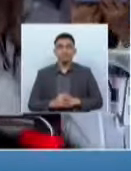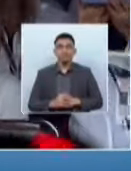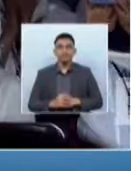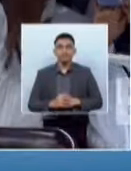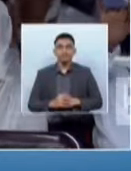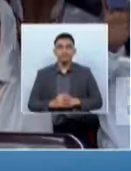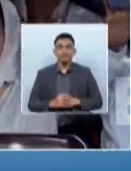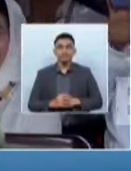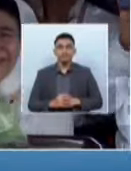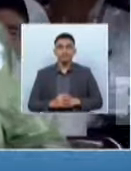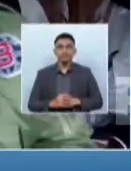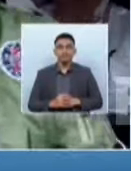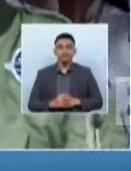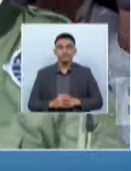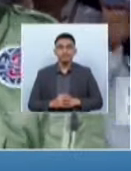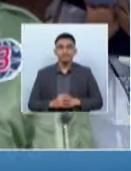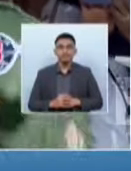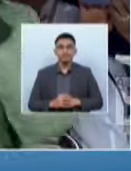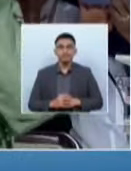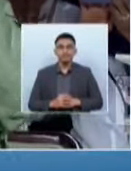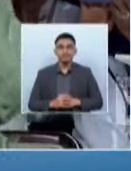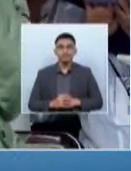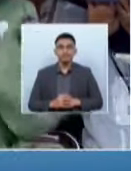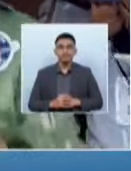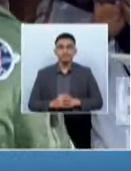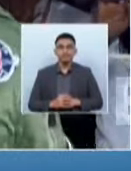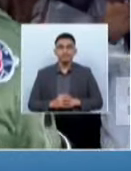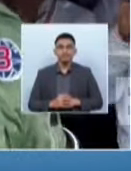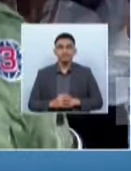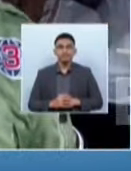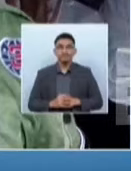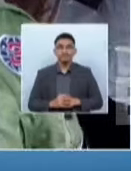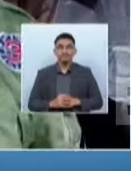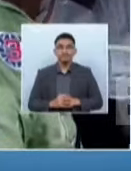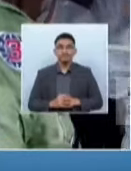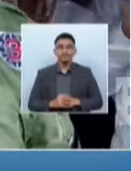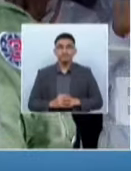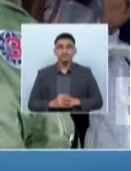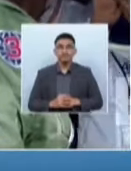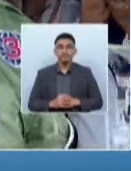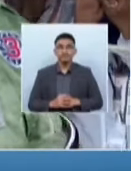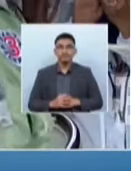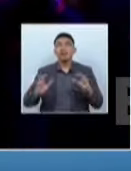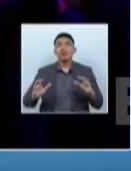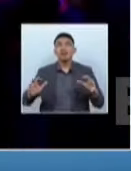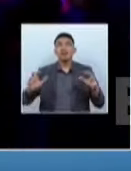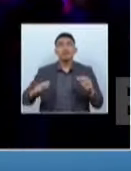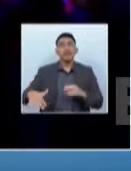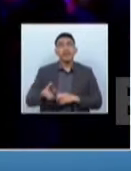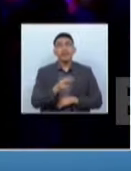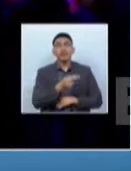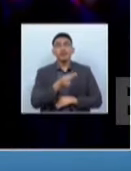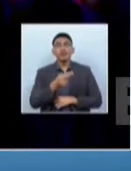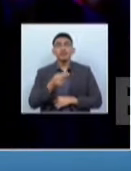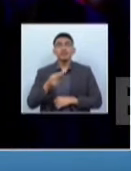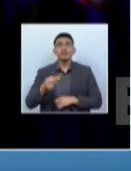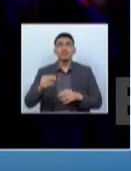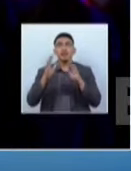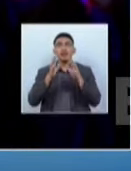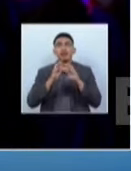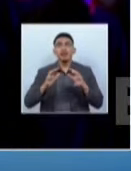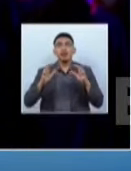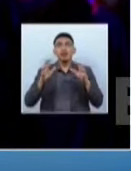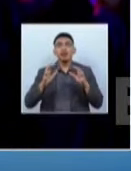personaltial Git Iya saya punya mobil berapa punya tanah berapa punya e apa namanya aset berapa itu harus